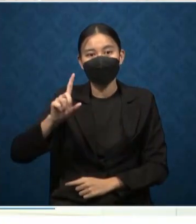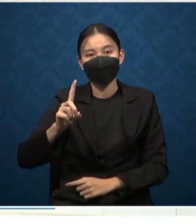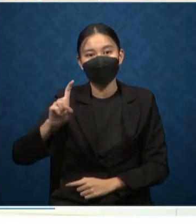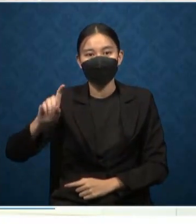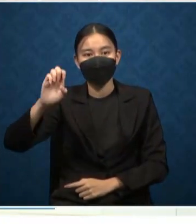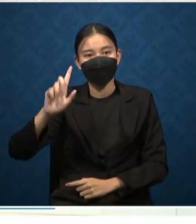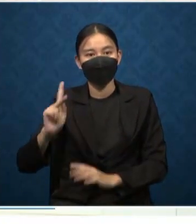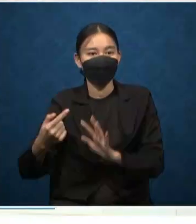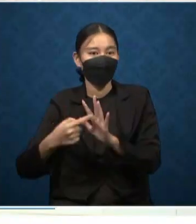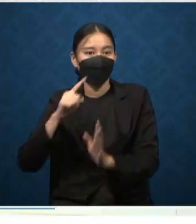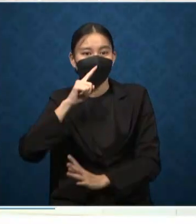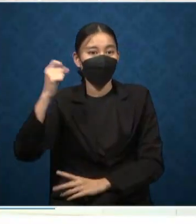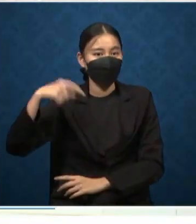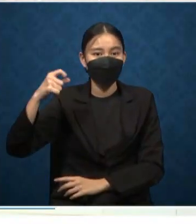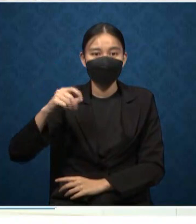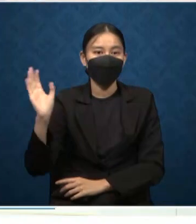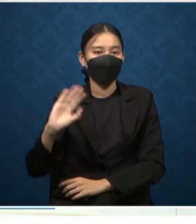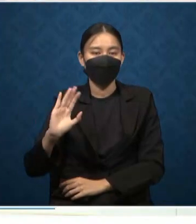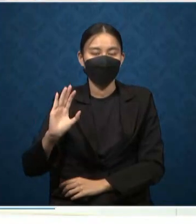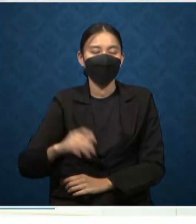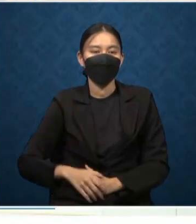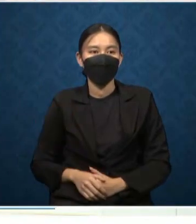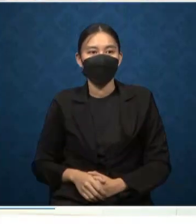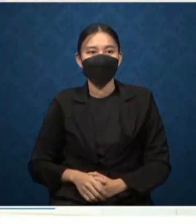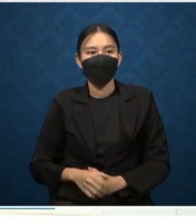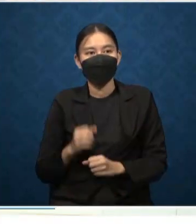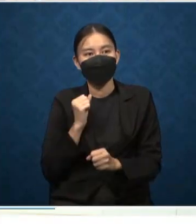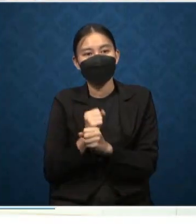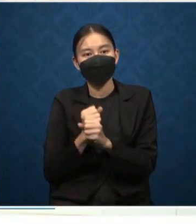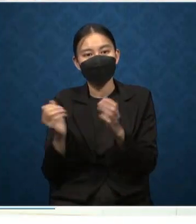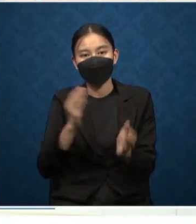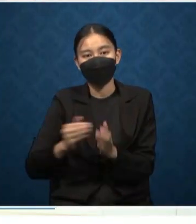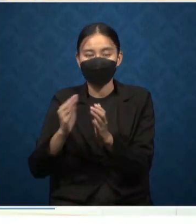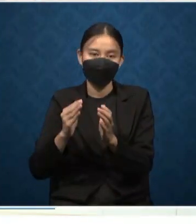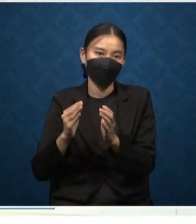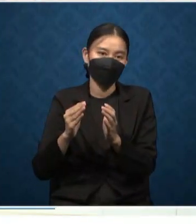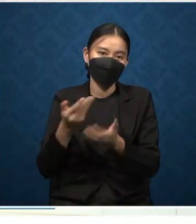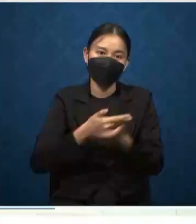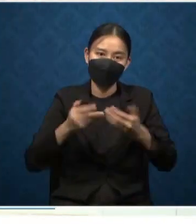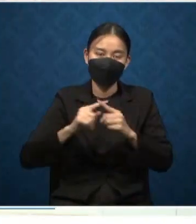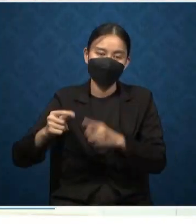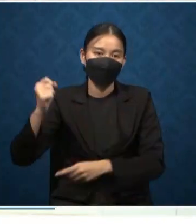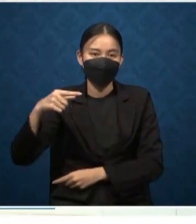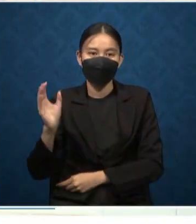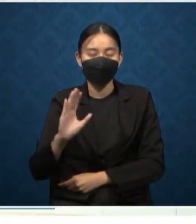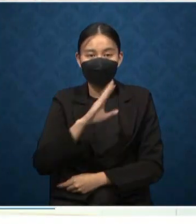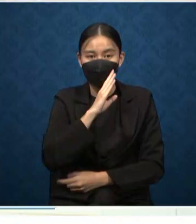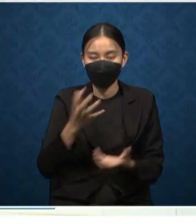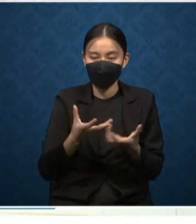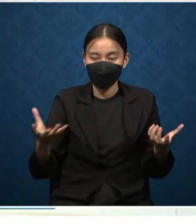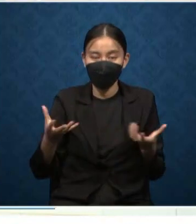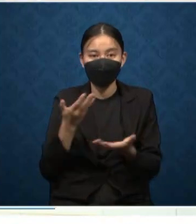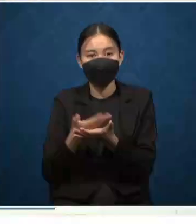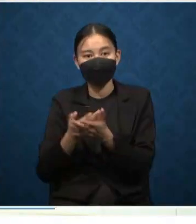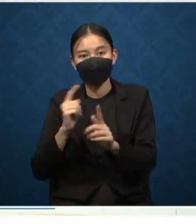ไม่เป็การฟ้อง Hai,ไม่เปการฟ้ศรมไม่เป็การ dynamicกระบวมธนะไก็คือว่าเหมือพบทรัสีน เพิมเติม